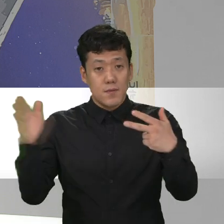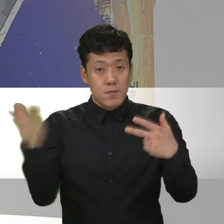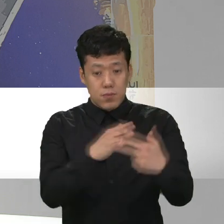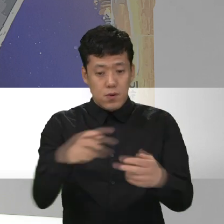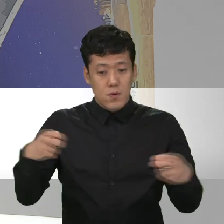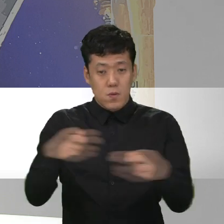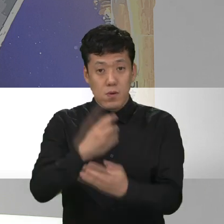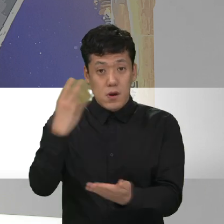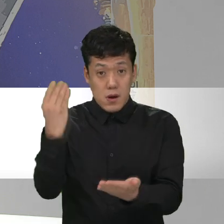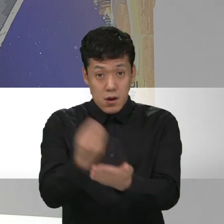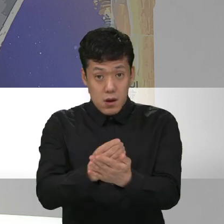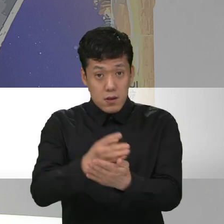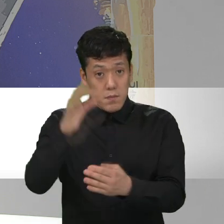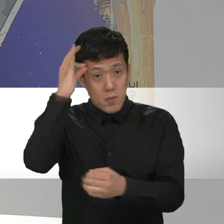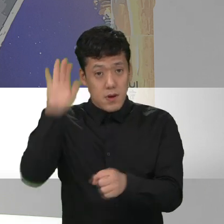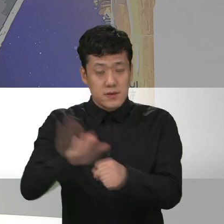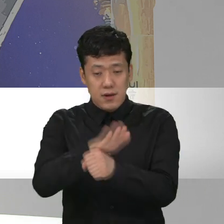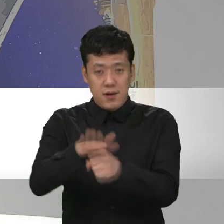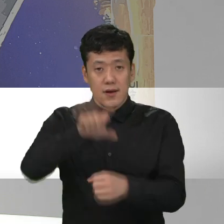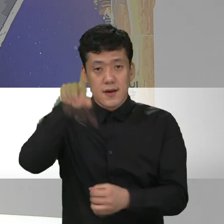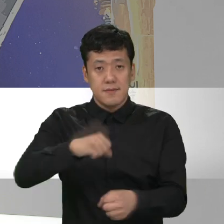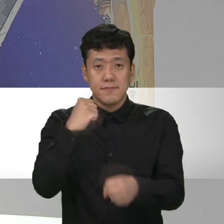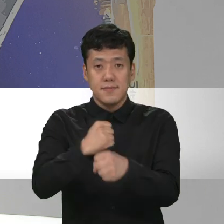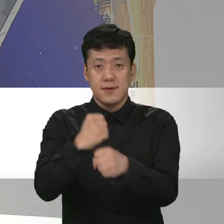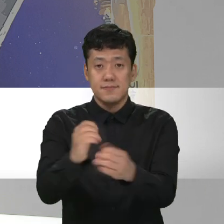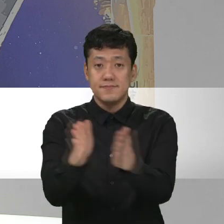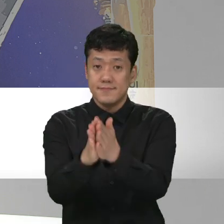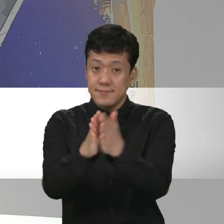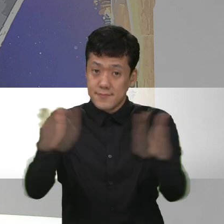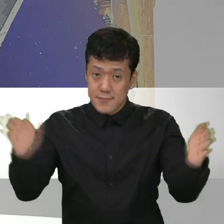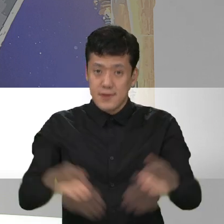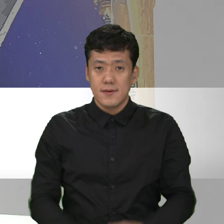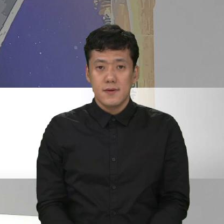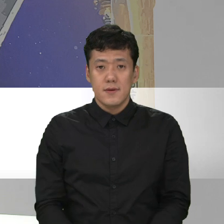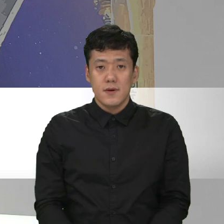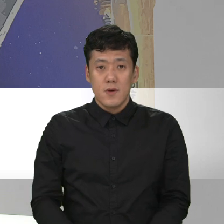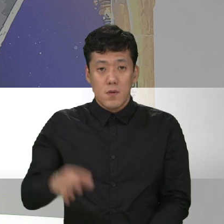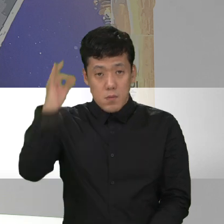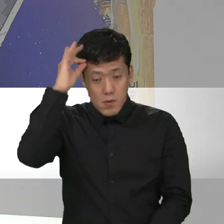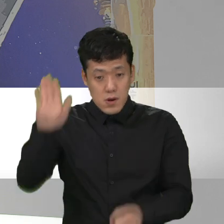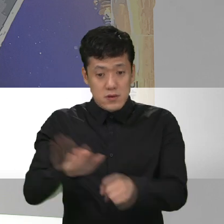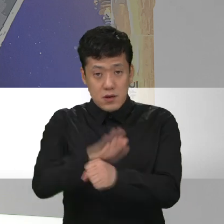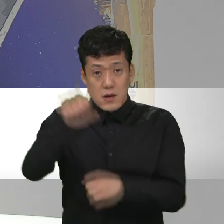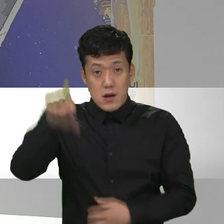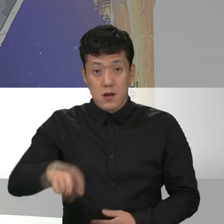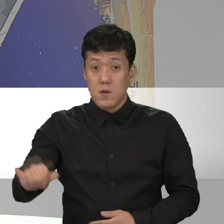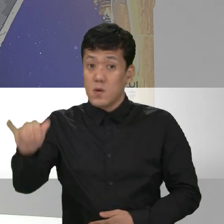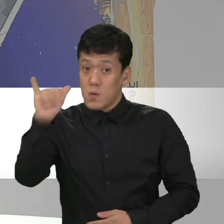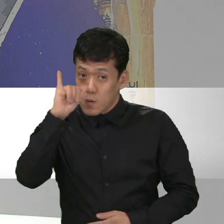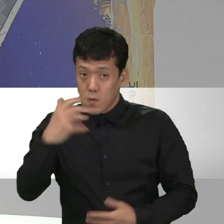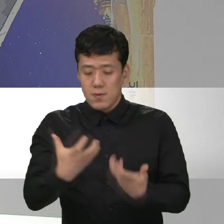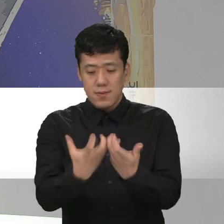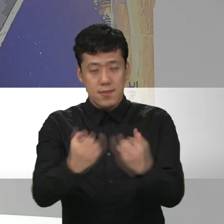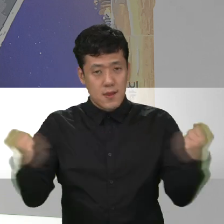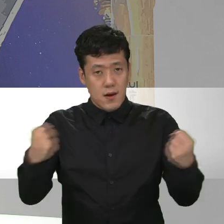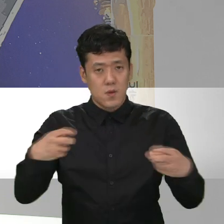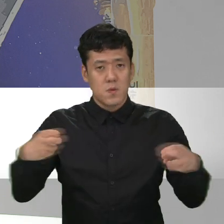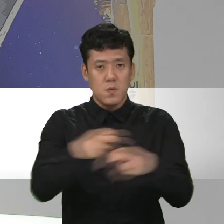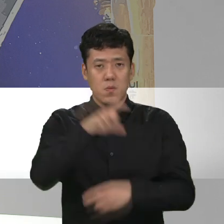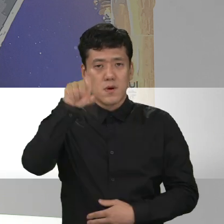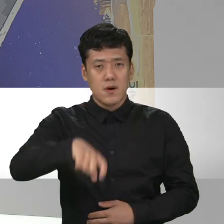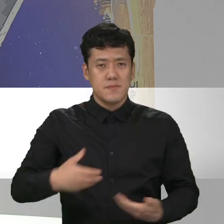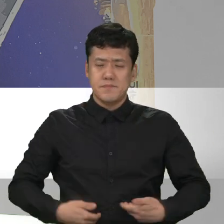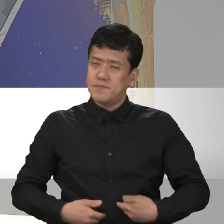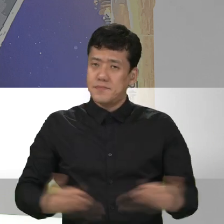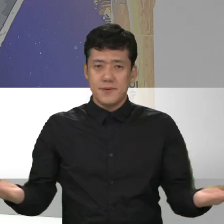1일부터 교통카드 탑재형 포항 사랑 카드를 발급하고 있는데요 포항 사랑 카드의 교통카드 기능이 있어 따로 교통